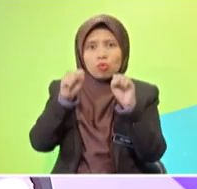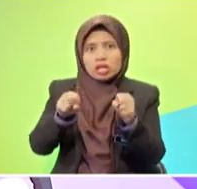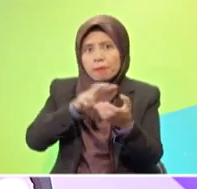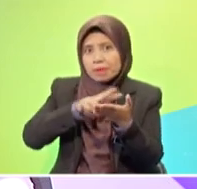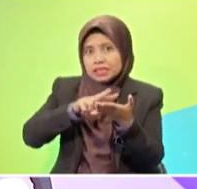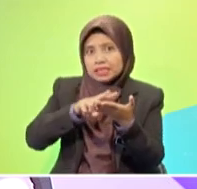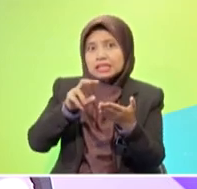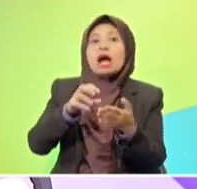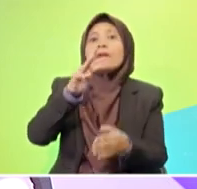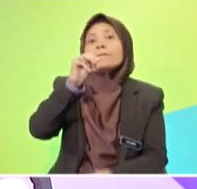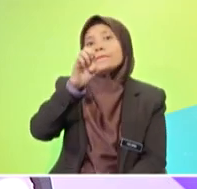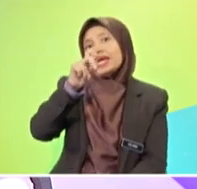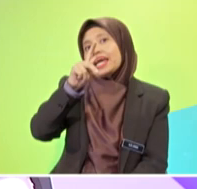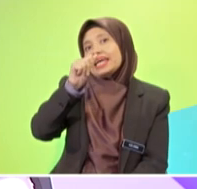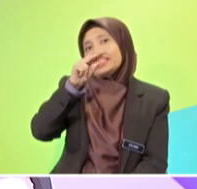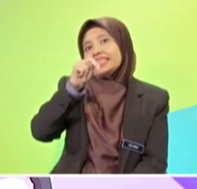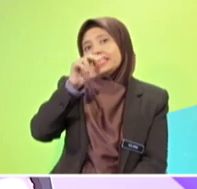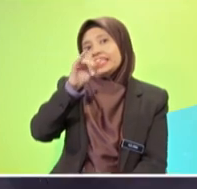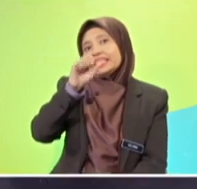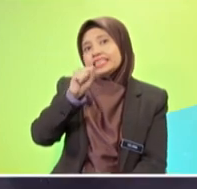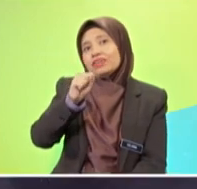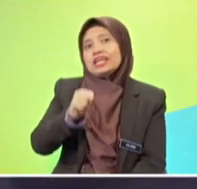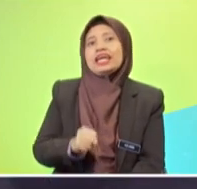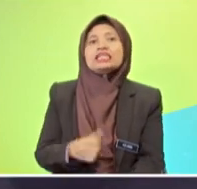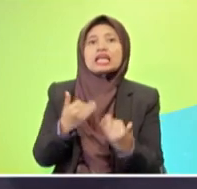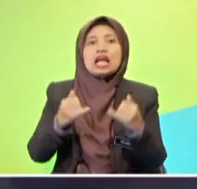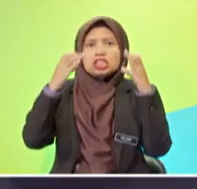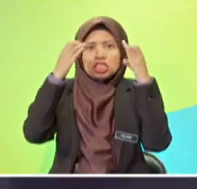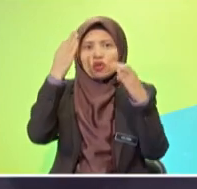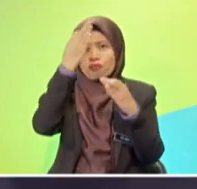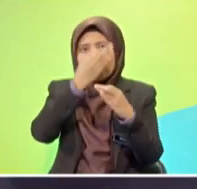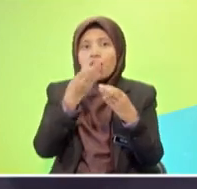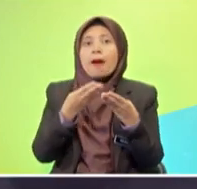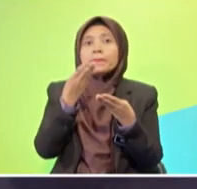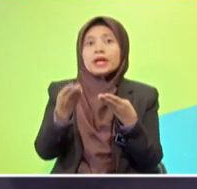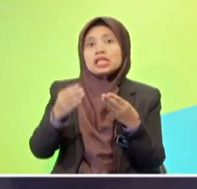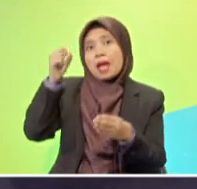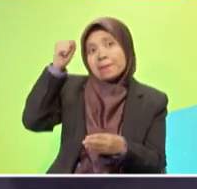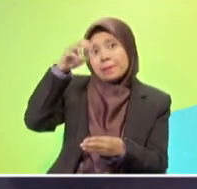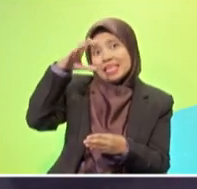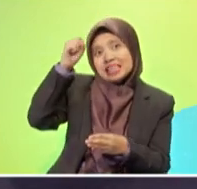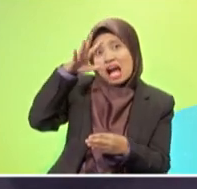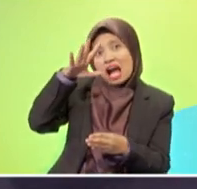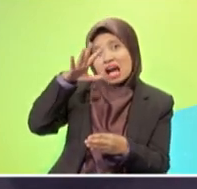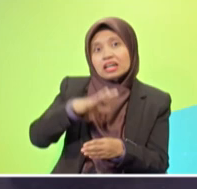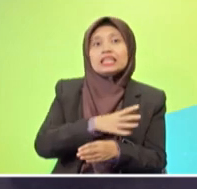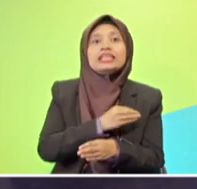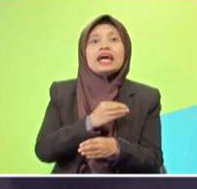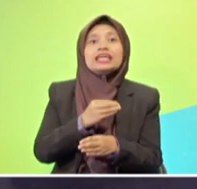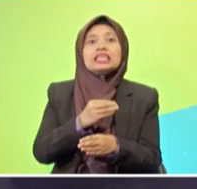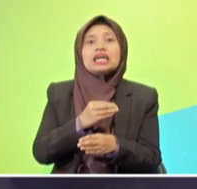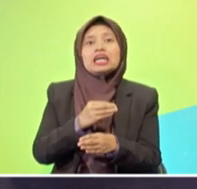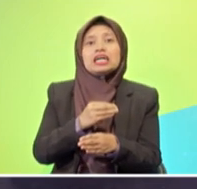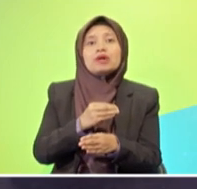Farisa kita akan bagi bintang pada Farisa nah kemudian Farisa tolong tekan aplikasi Google Docs nanti